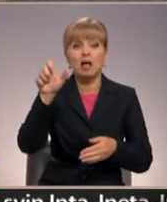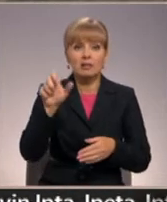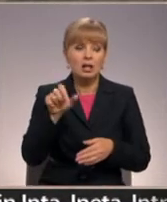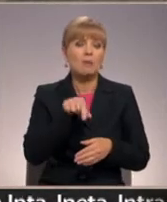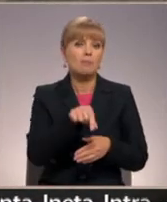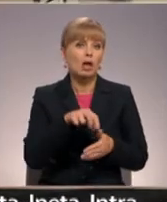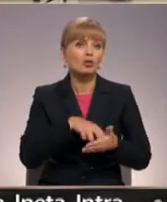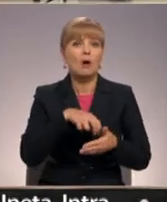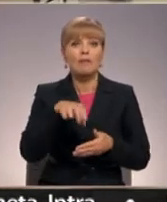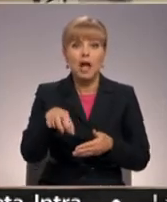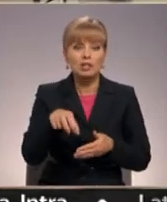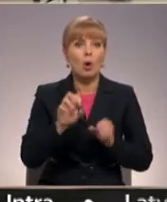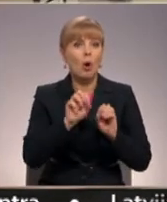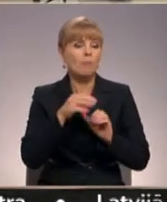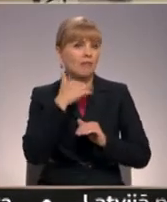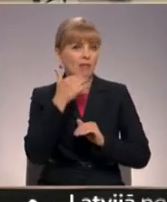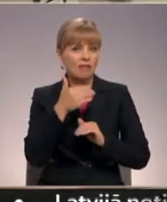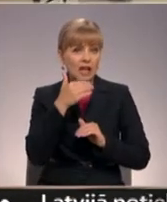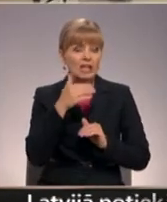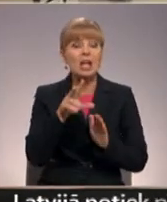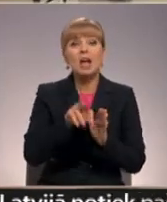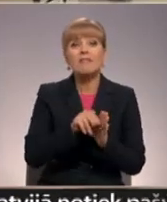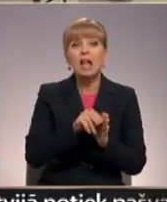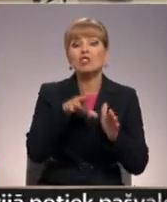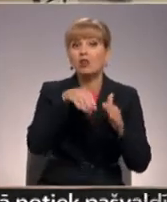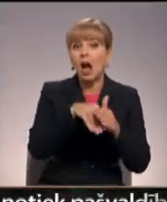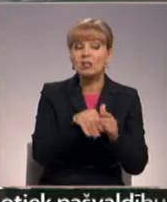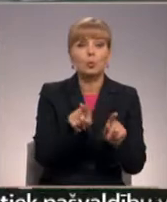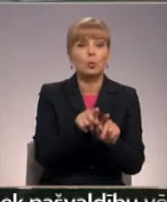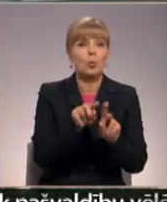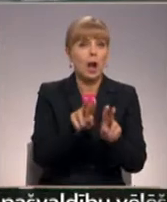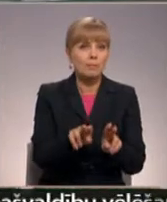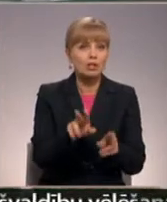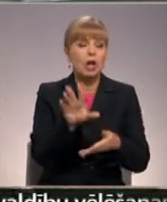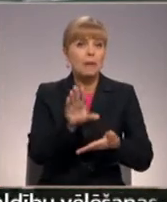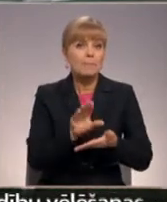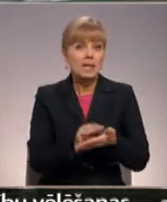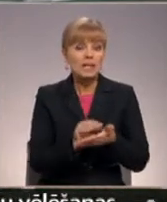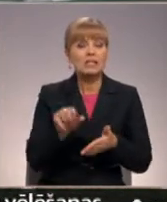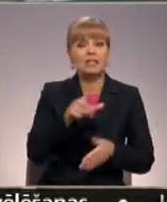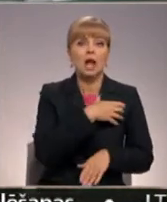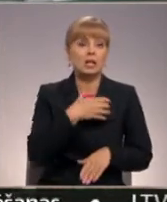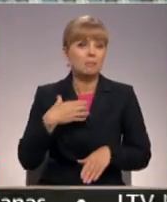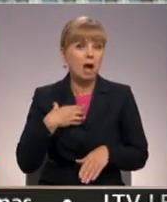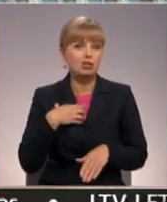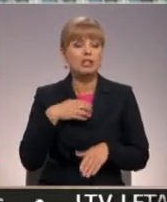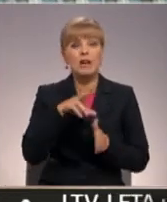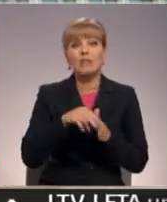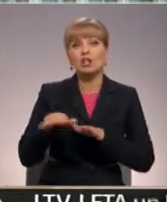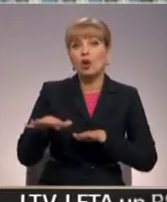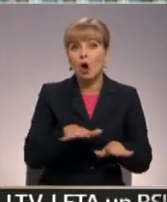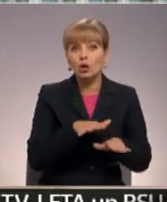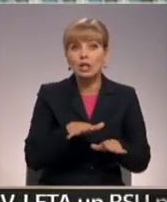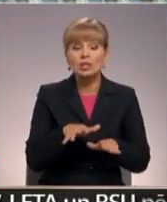šo vēstuli sniegt vairs nevēlējās. Ventspils vēlēšana komisijas sastāvs nav mainīts un pieredzējusi, jo vairākas pašvaldību vēlēšanas organizējusi